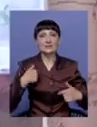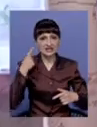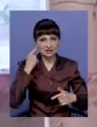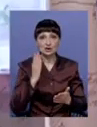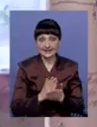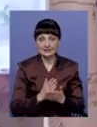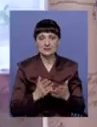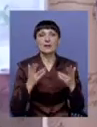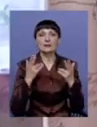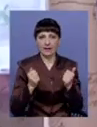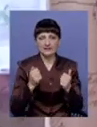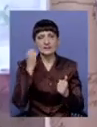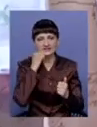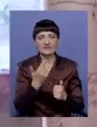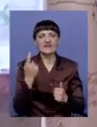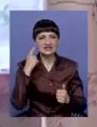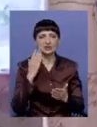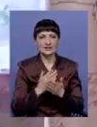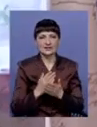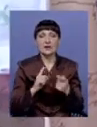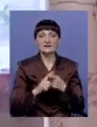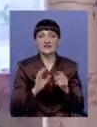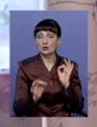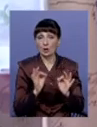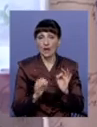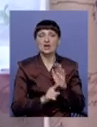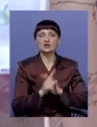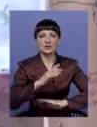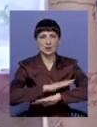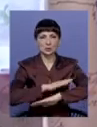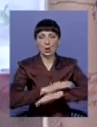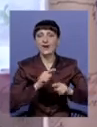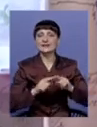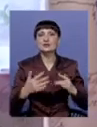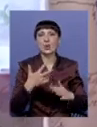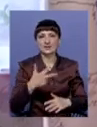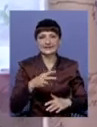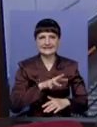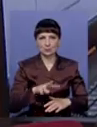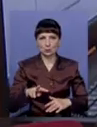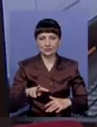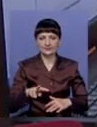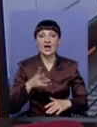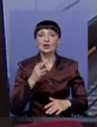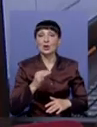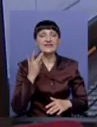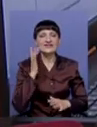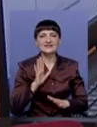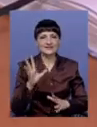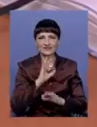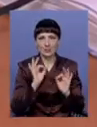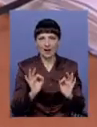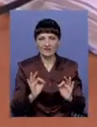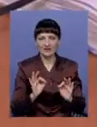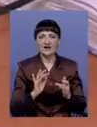да спасибо вас слышно связь порядке начинается урок длительность которого 30 минут однако не всегда все гладко